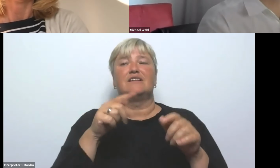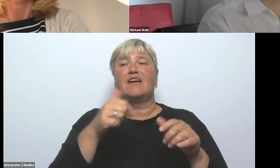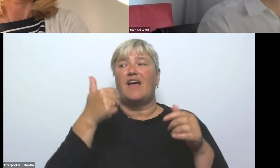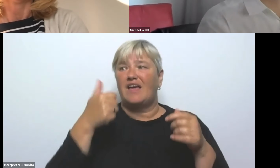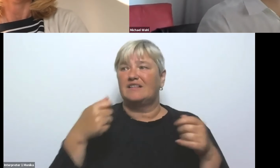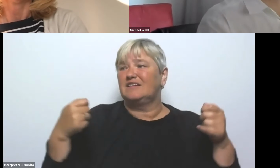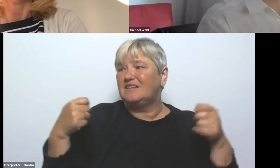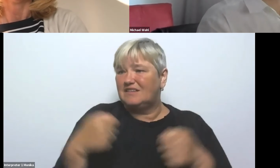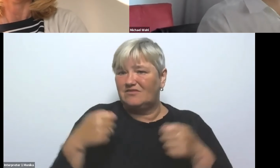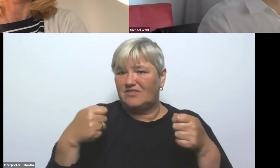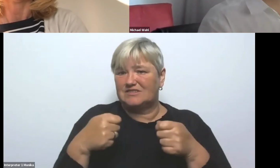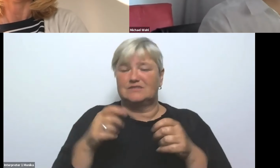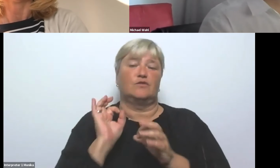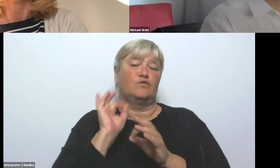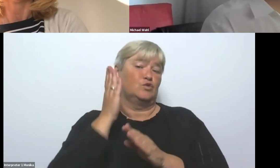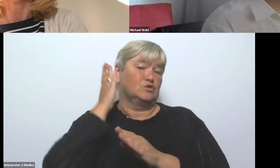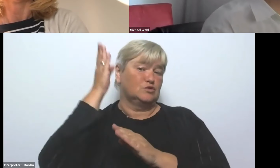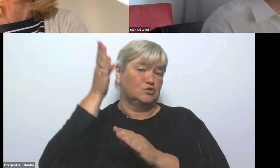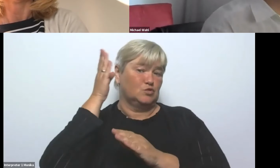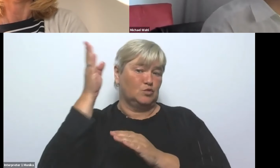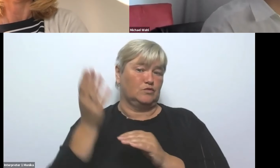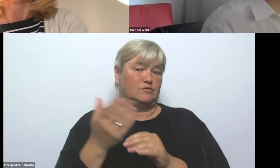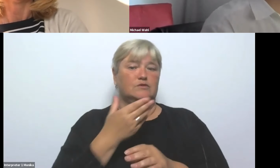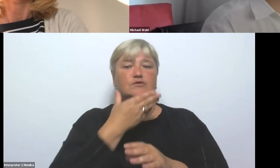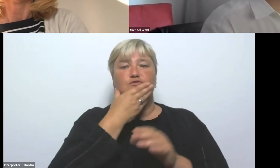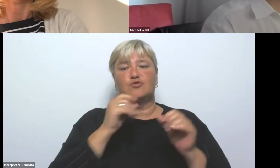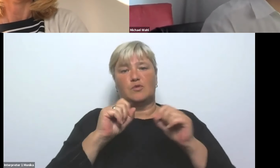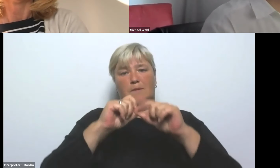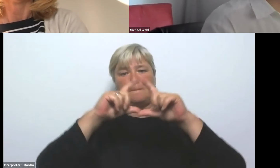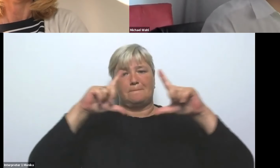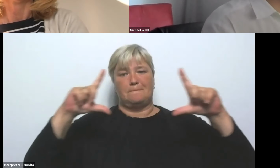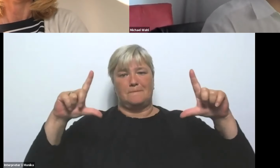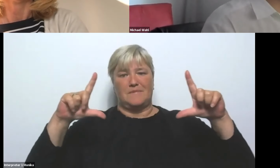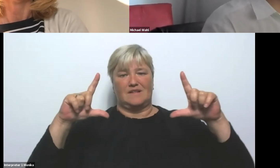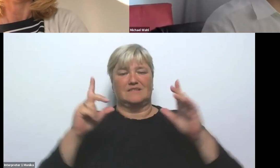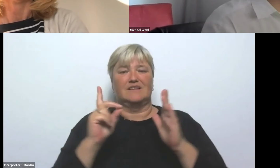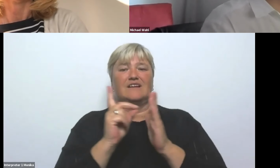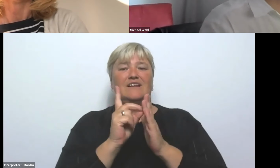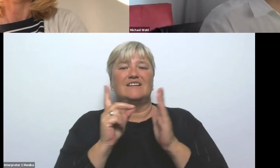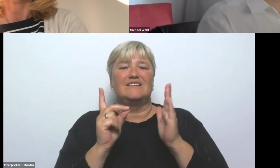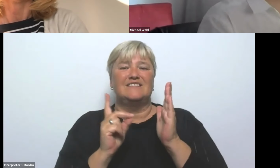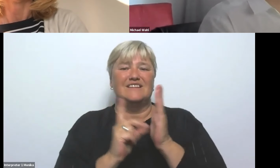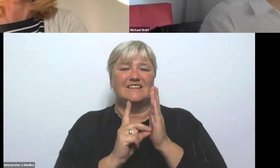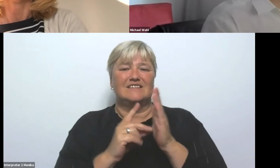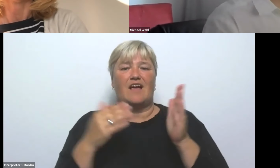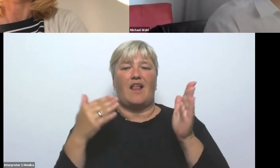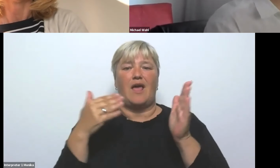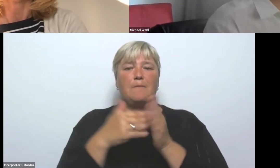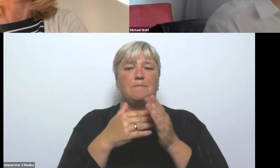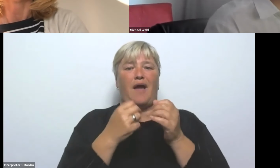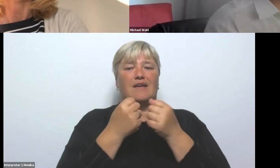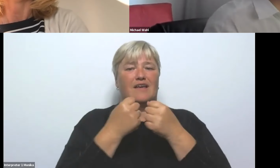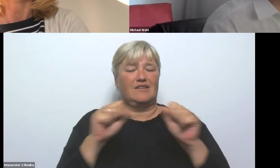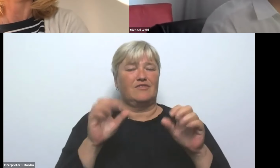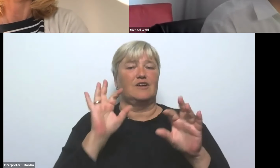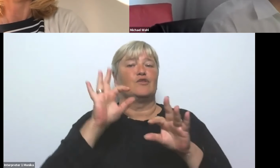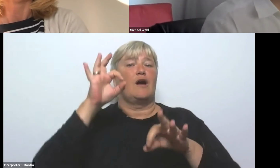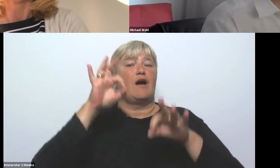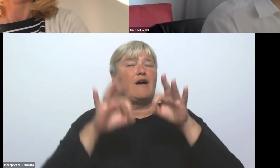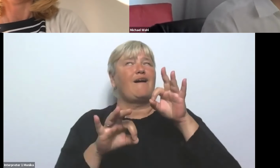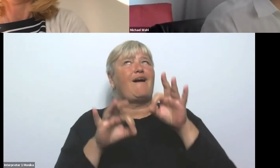ist. Dann gab es dieses schöne Bild der digitale Barrierefreiheit als Garten. Das fand ich irgendwie ganz